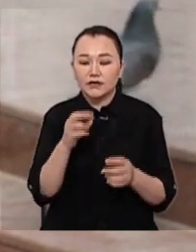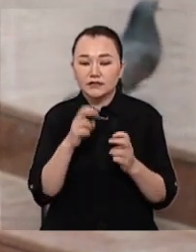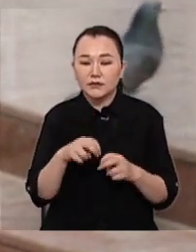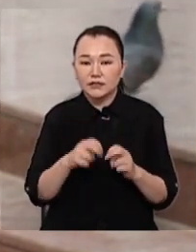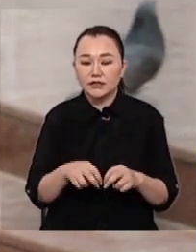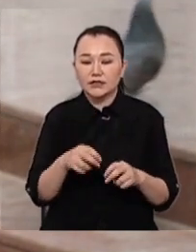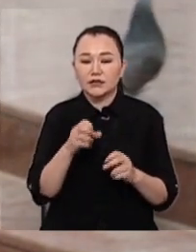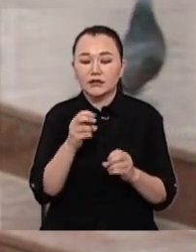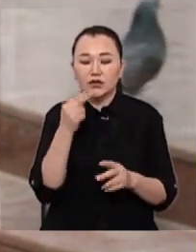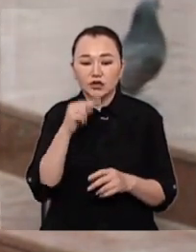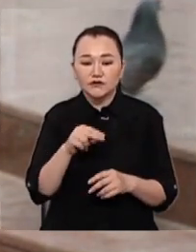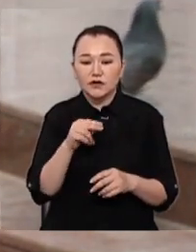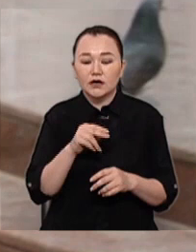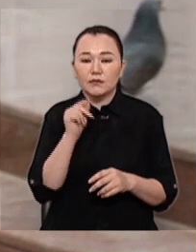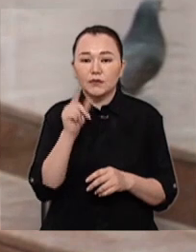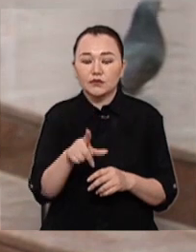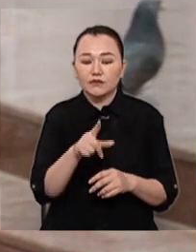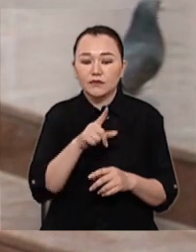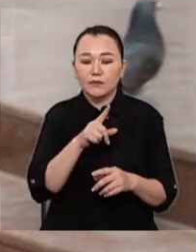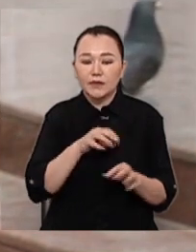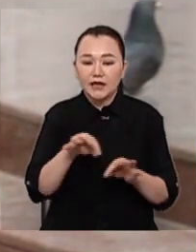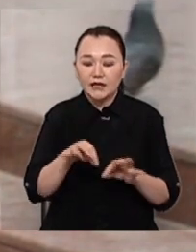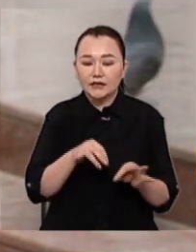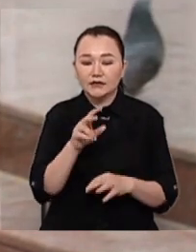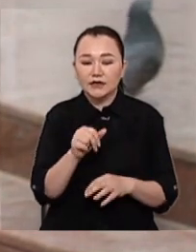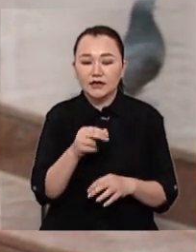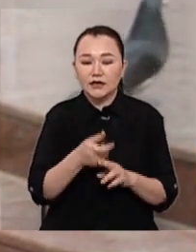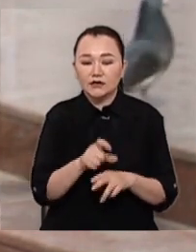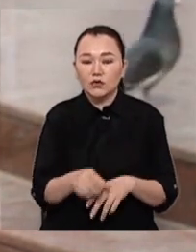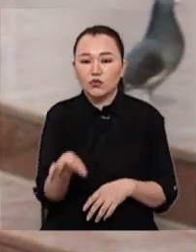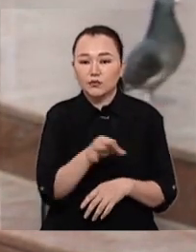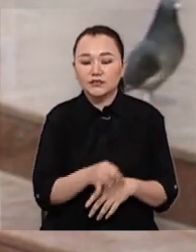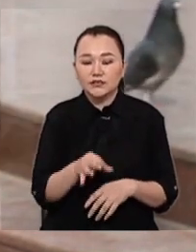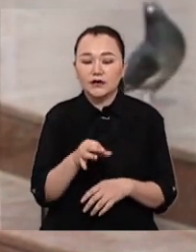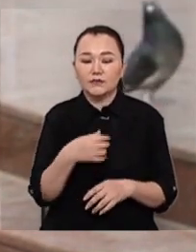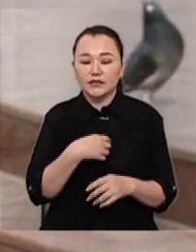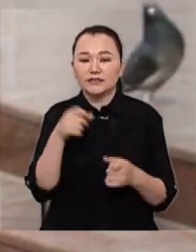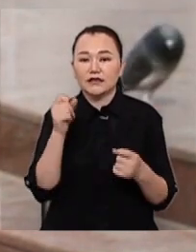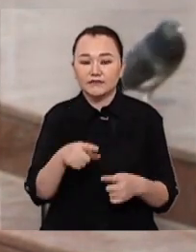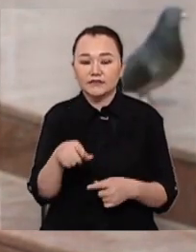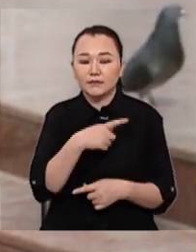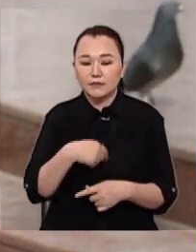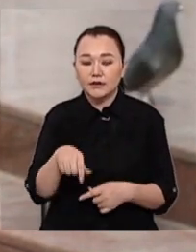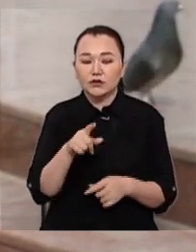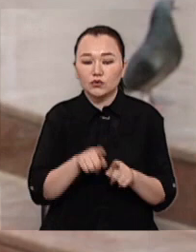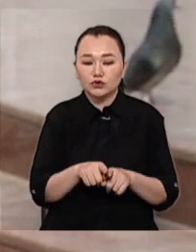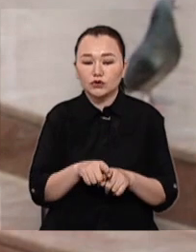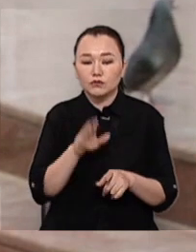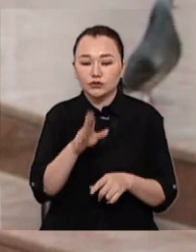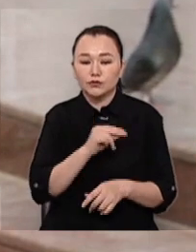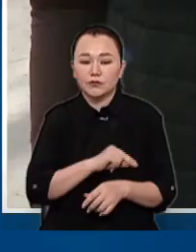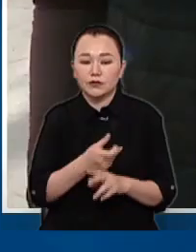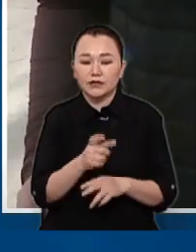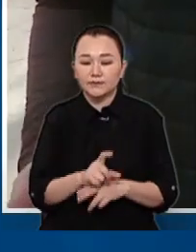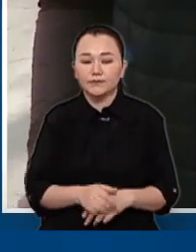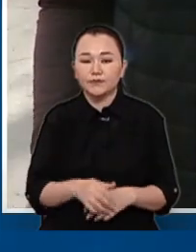и как в качестве пилотного проекта провести это на Актюбинской области. Ну, мы тоже будем работать